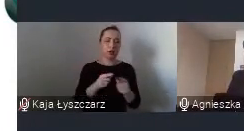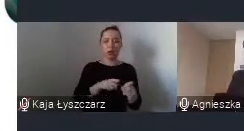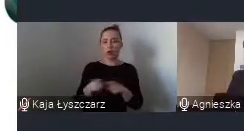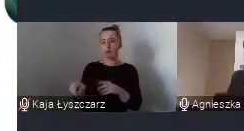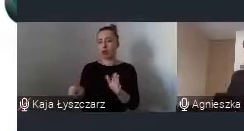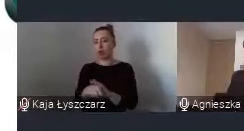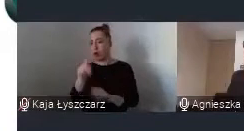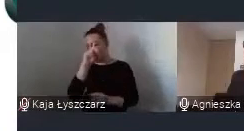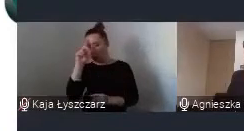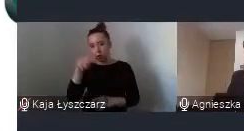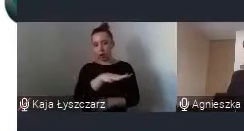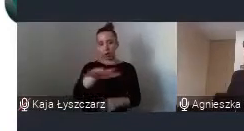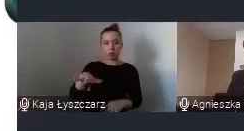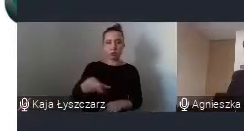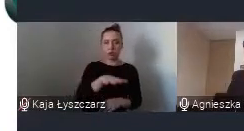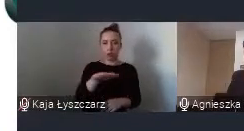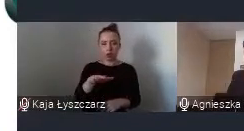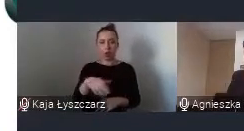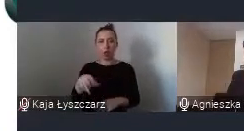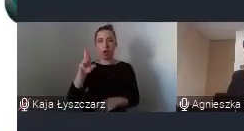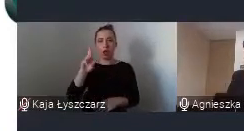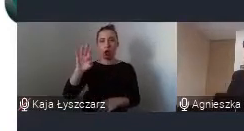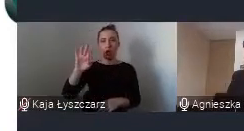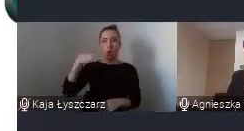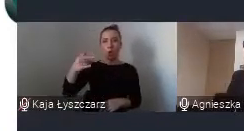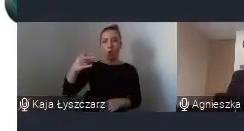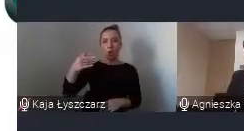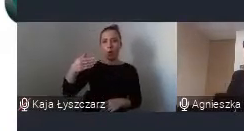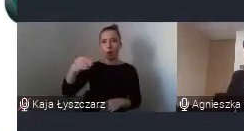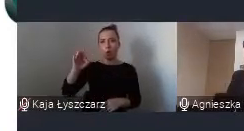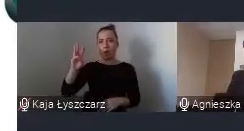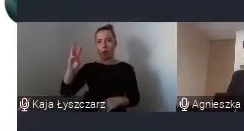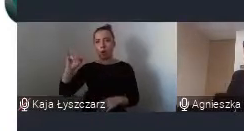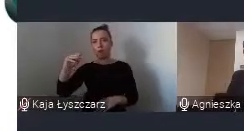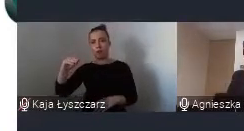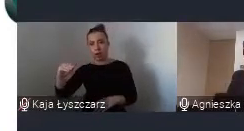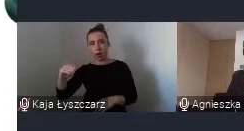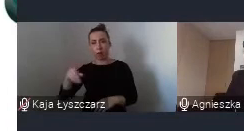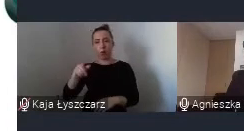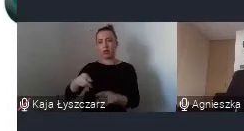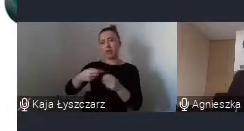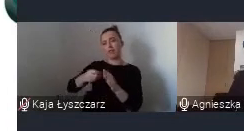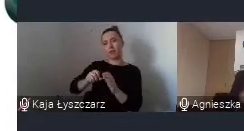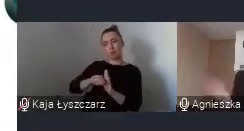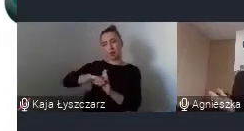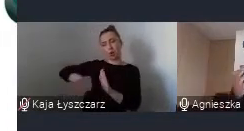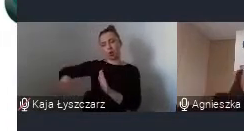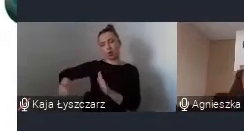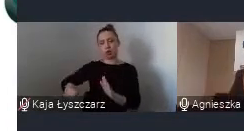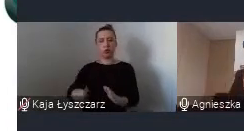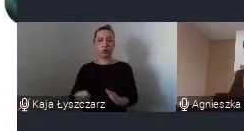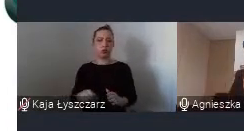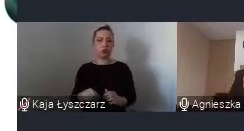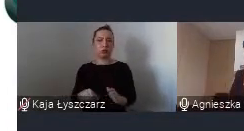lokalnej społeczności romskiej, która została zidentyfikowana jako ta najbardziej wykluczona z rynku pracy. Czemu Państwu o